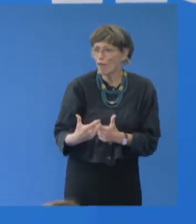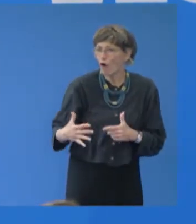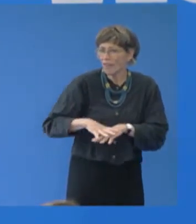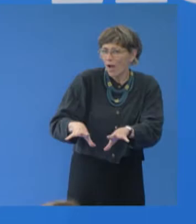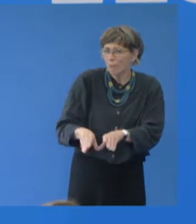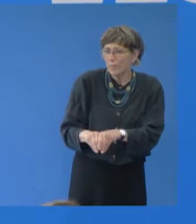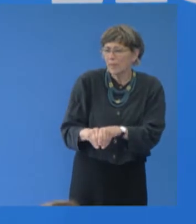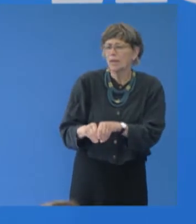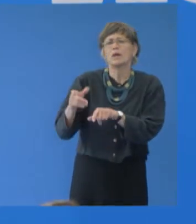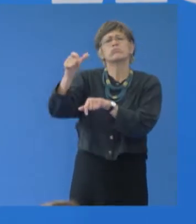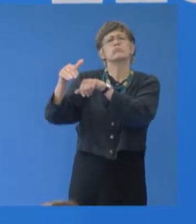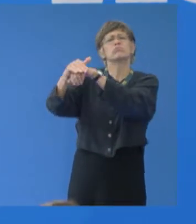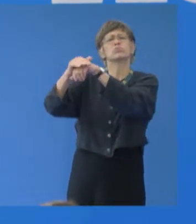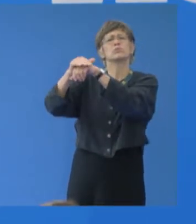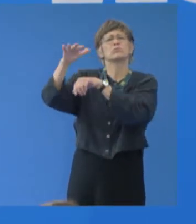Les politiciens